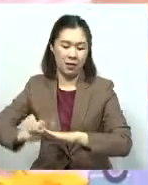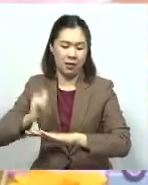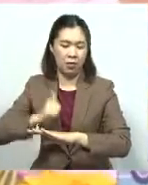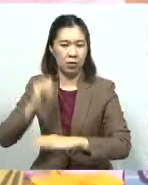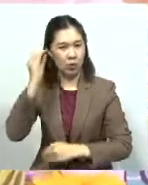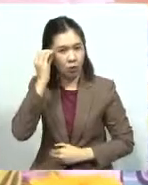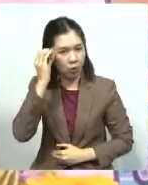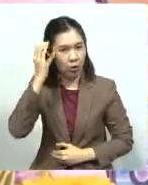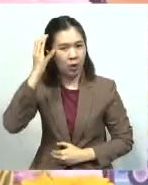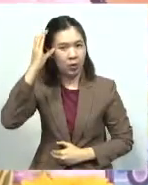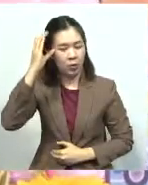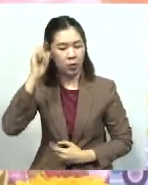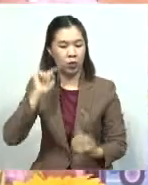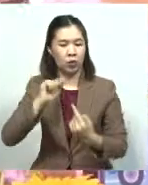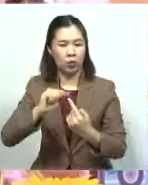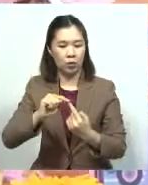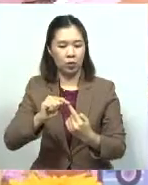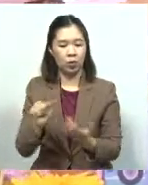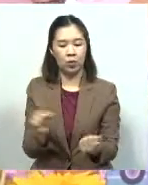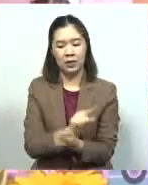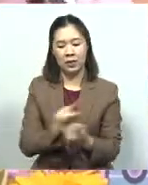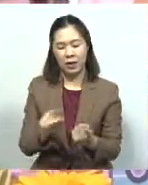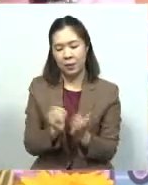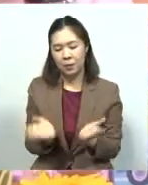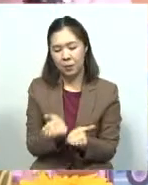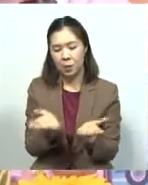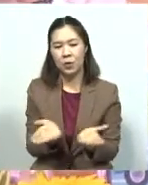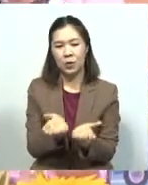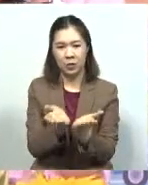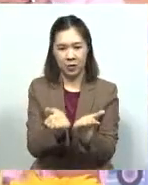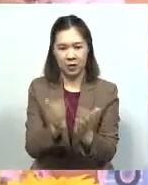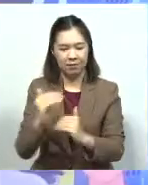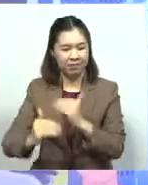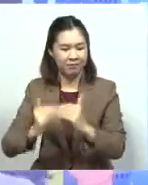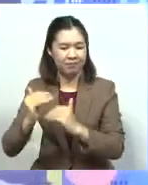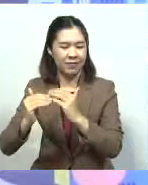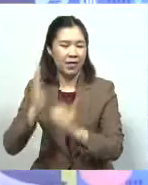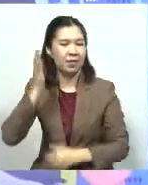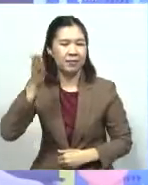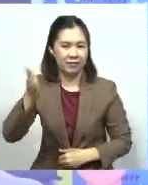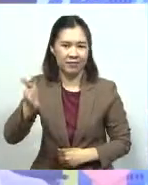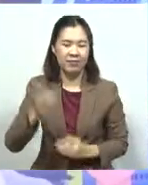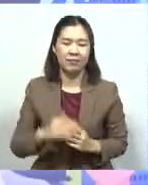ความรู้ในด้านกิจการเพื่อสังคมในภูมิภาคไปสู่ความยั่งยืนด้วยครับ